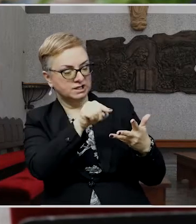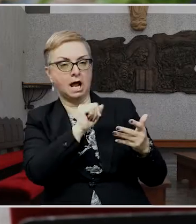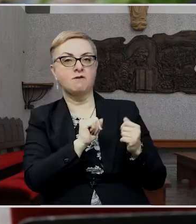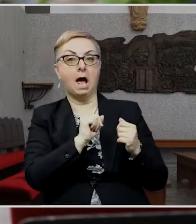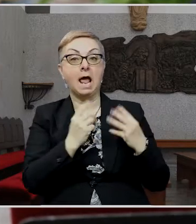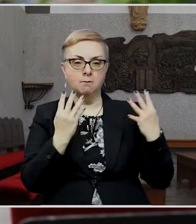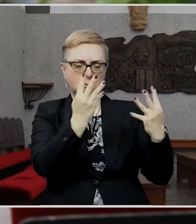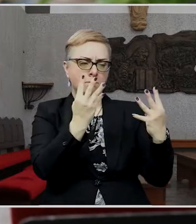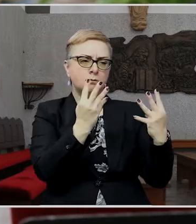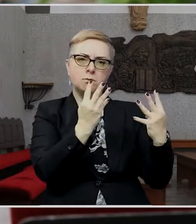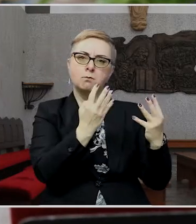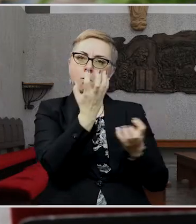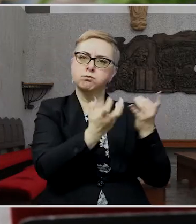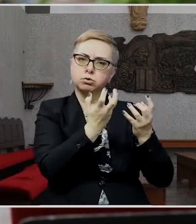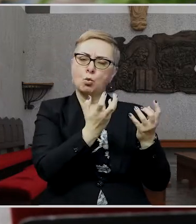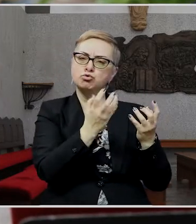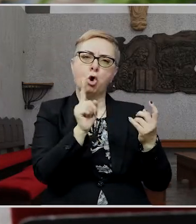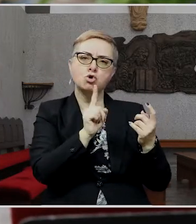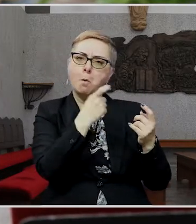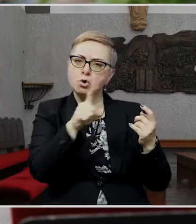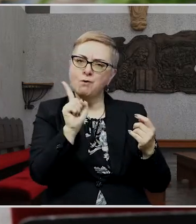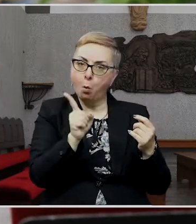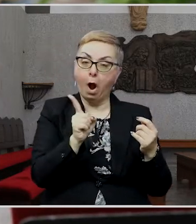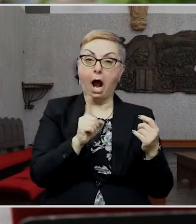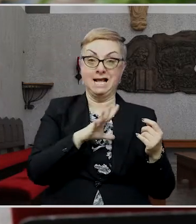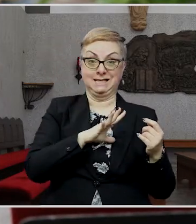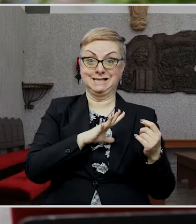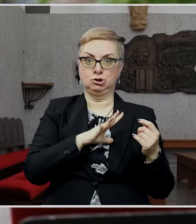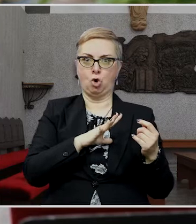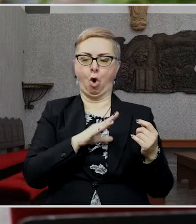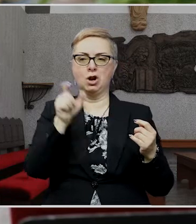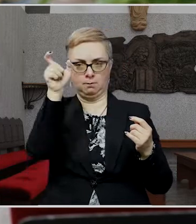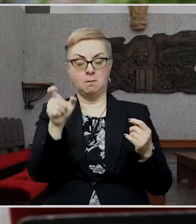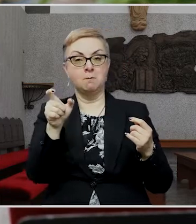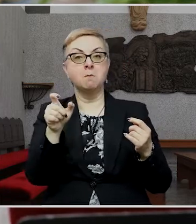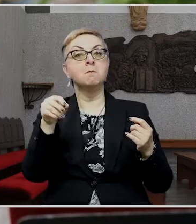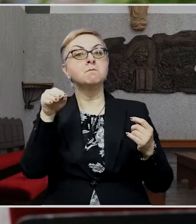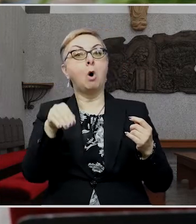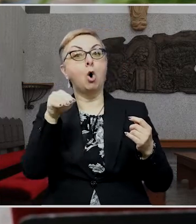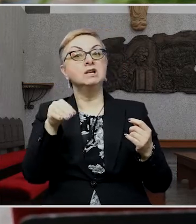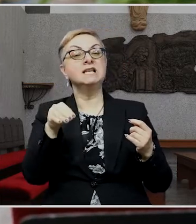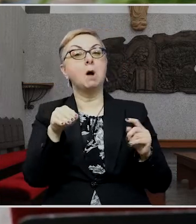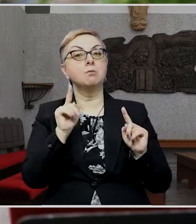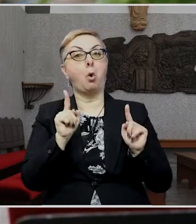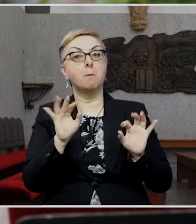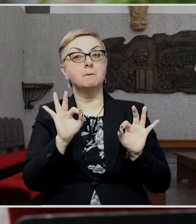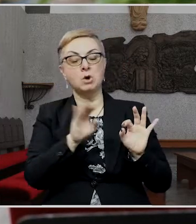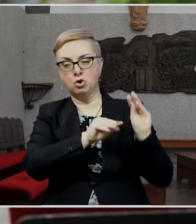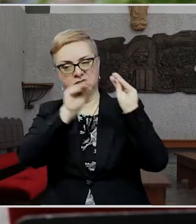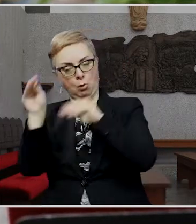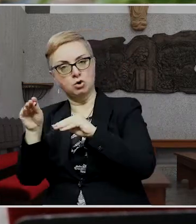mai roveto non si brucia il signore vive che mosè si era spostato per